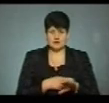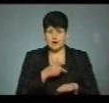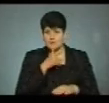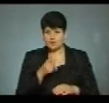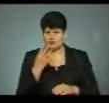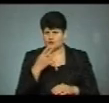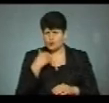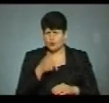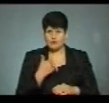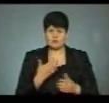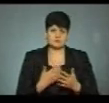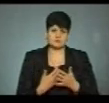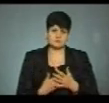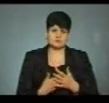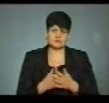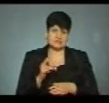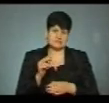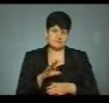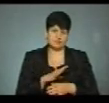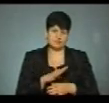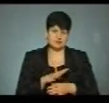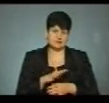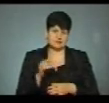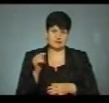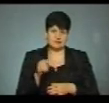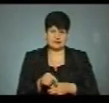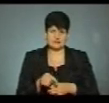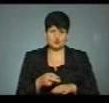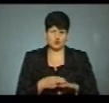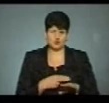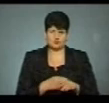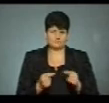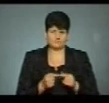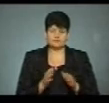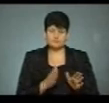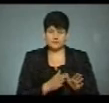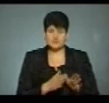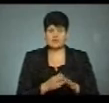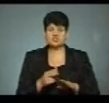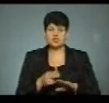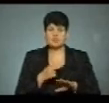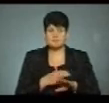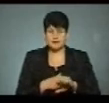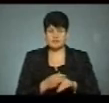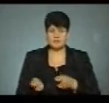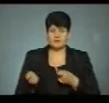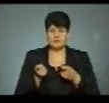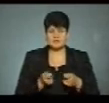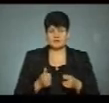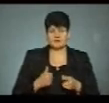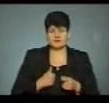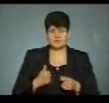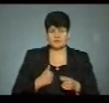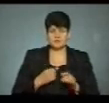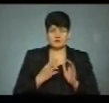років дійшла цифра десь до 1000 носочків. Шкарпетки своїм побратимам повезе боєць